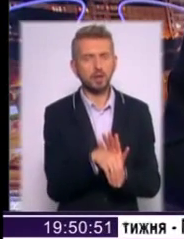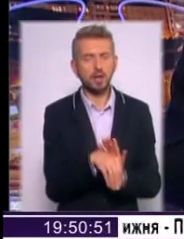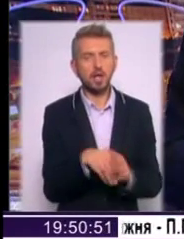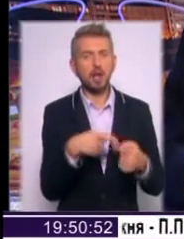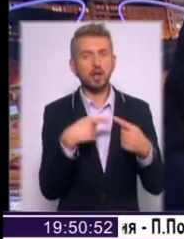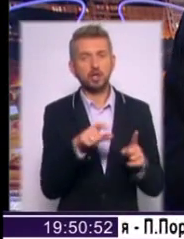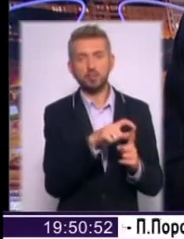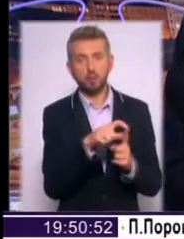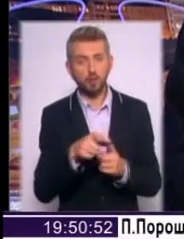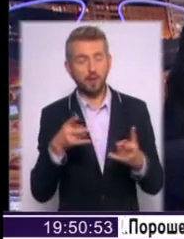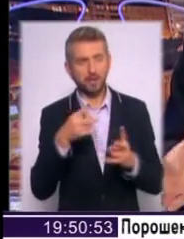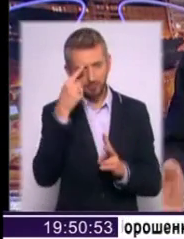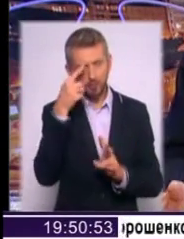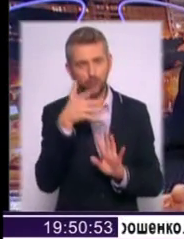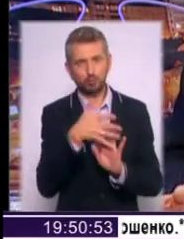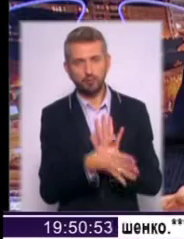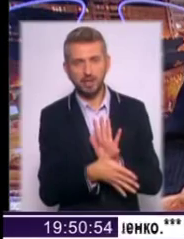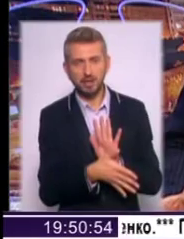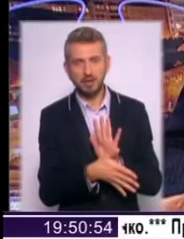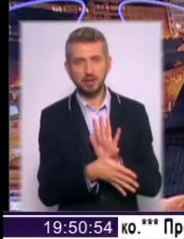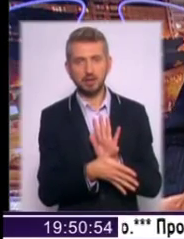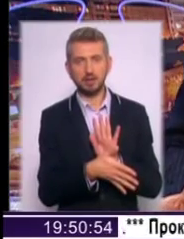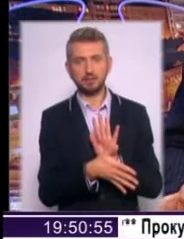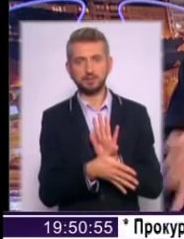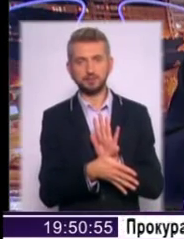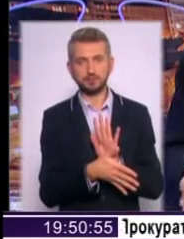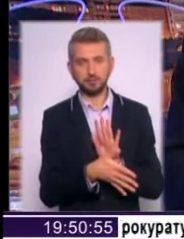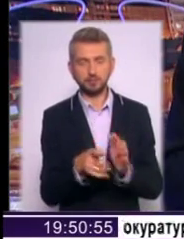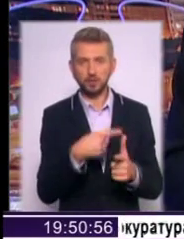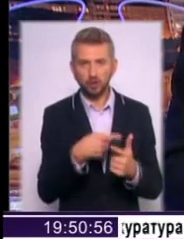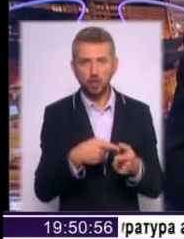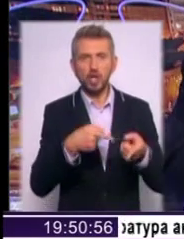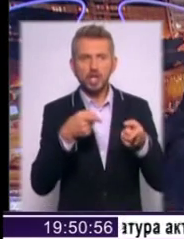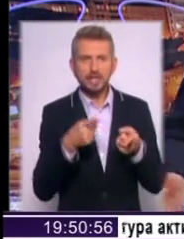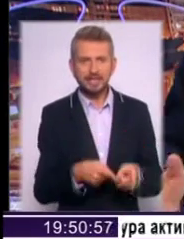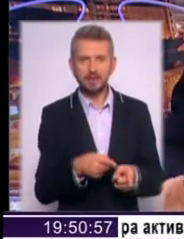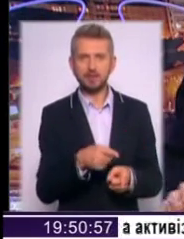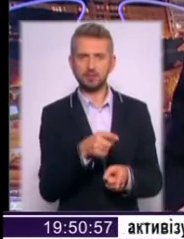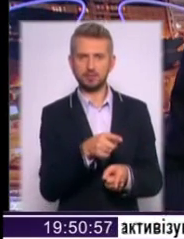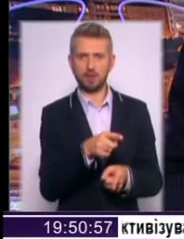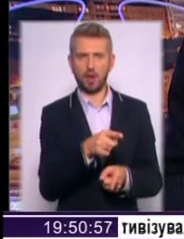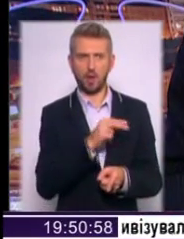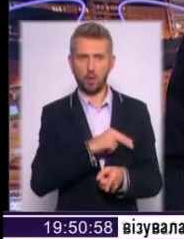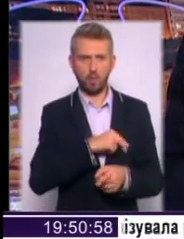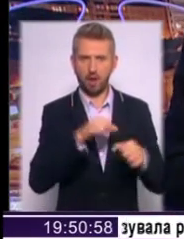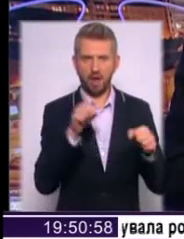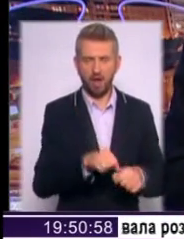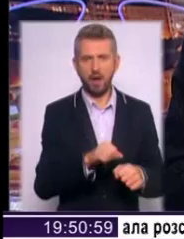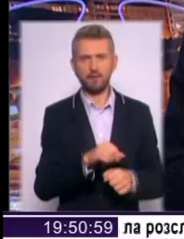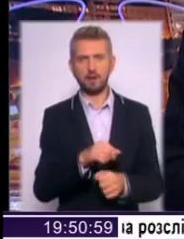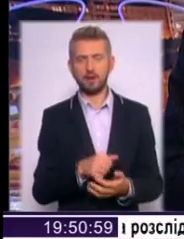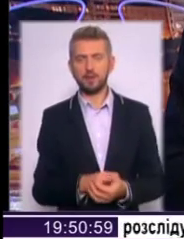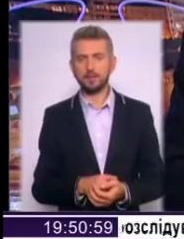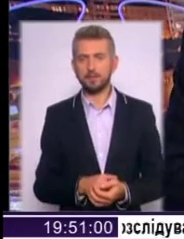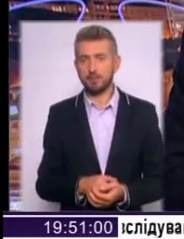словами, треба зрозуміти, чи дійсно він такий є величезний, як нам говорять, що там говорять. Ви